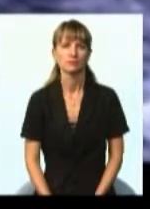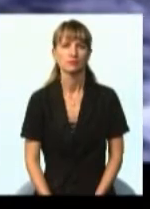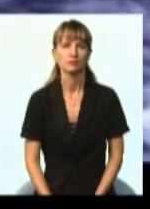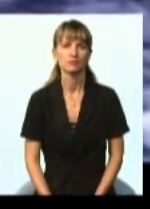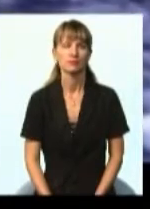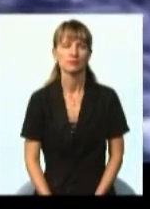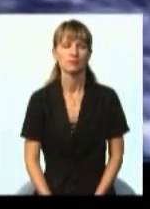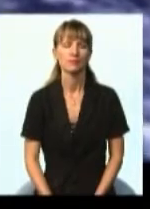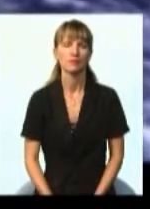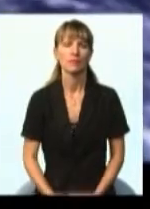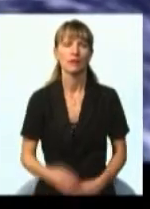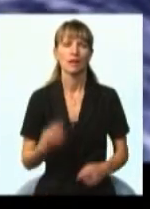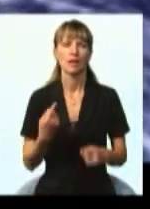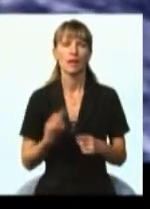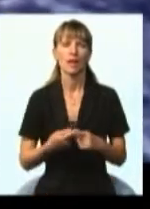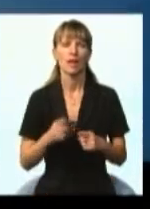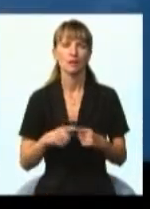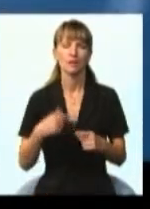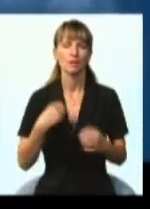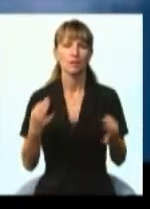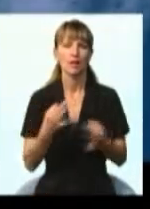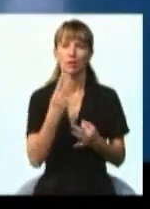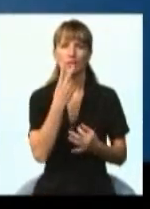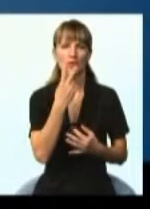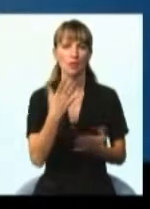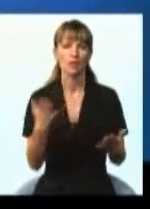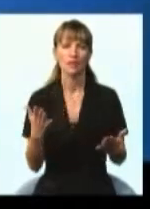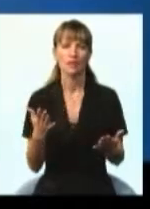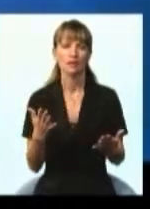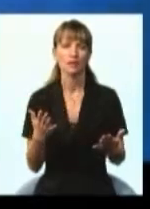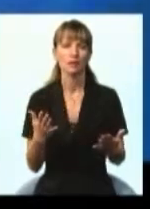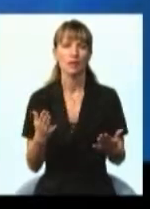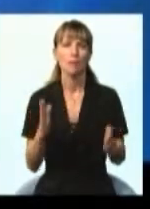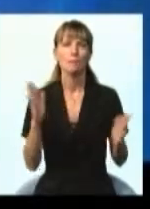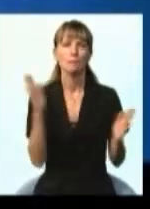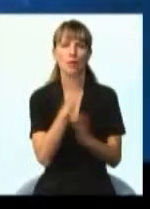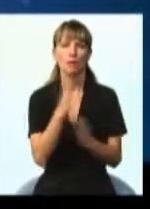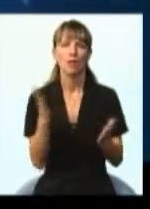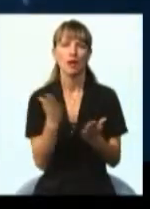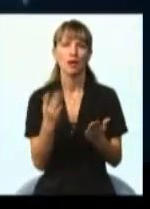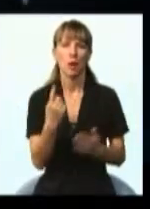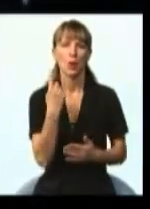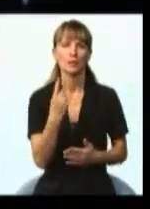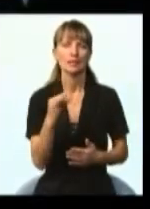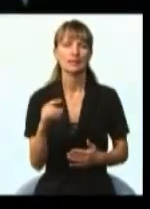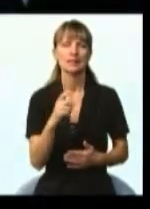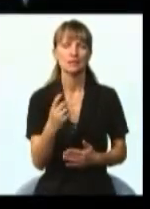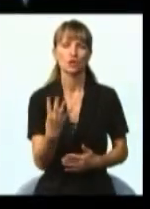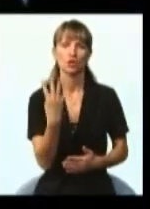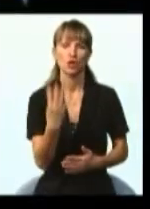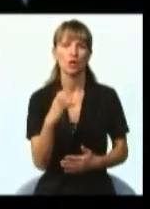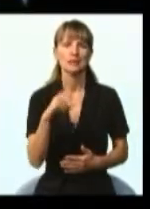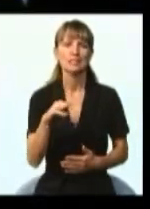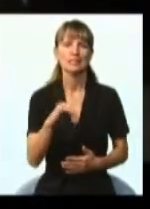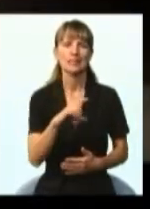Цю стихію нам ніколи не побачити, як би нам цього не хотілося. Повітря – єдина з чотирьох стихій, яка